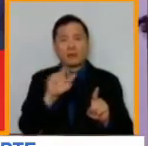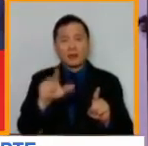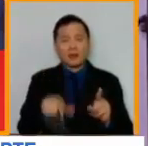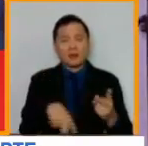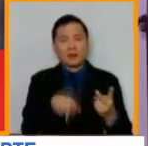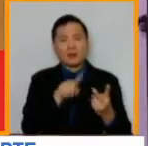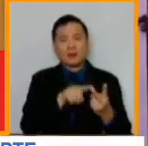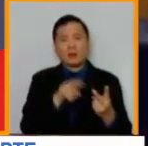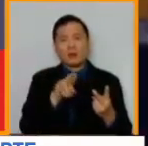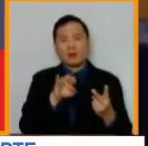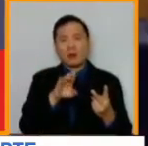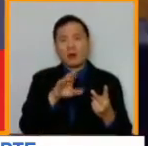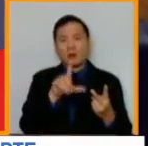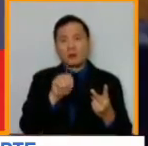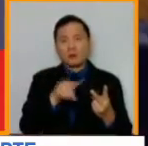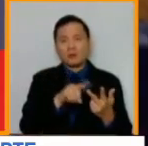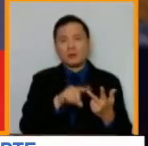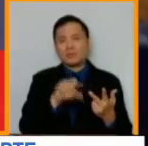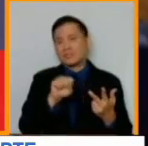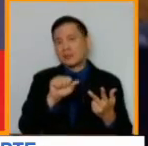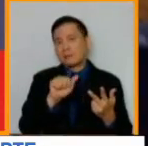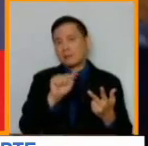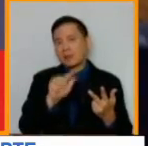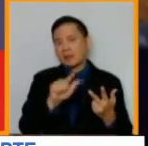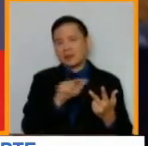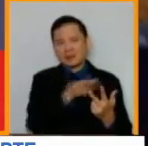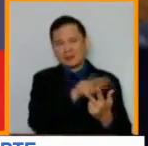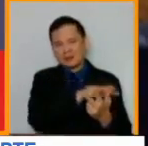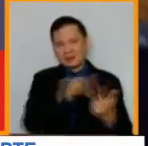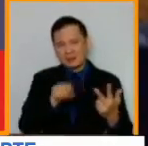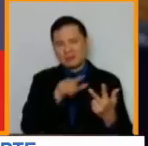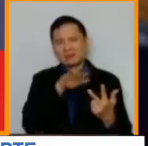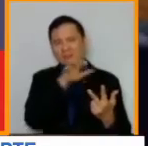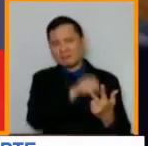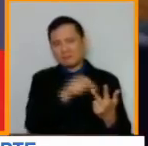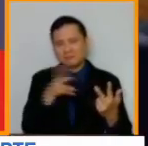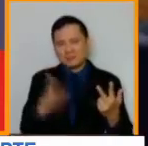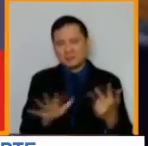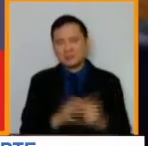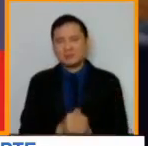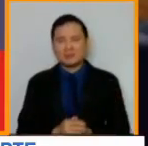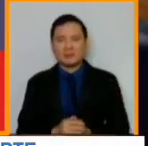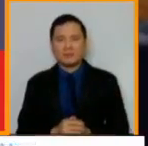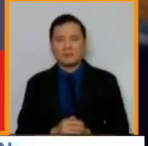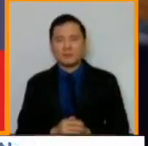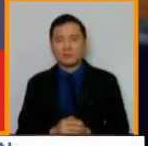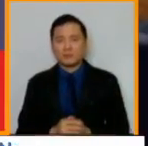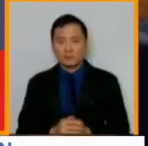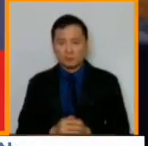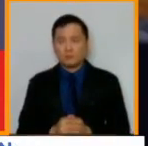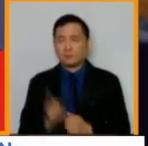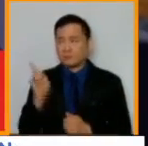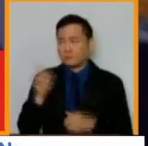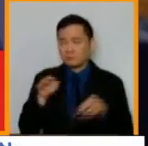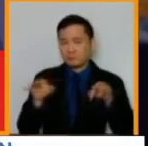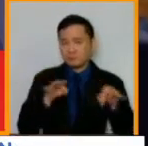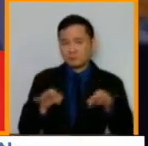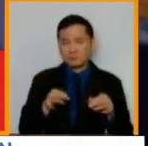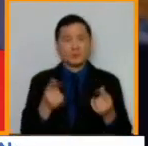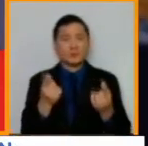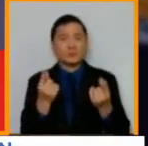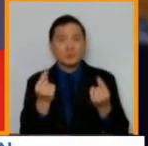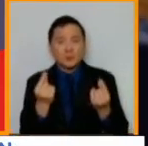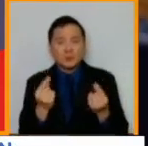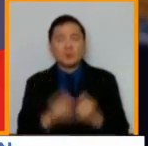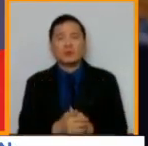at Samil Asmadi. Ang modus nila, ito nga, may mga runner sila. Ngayon, pag medyo duda